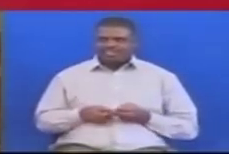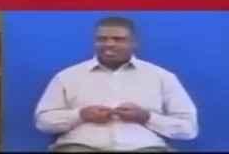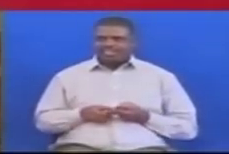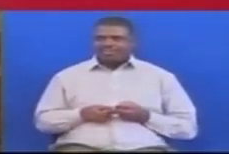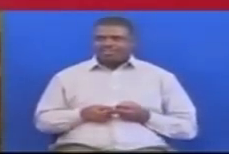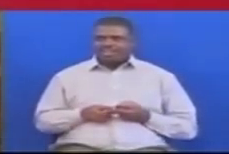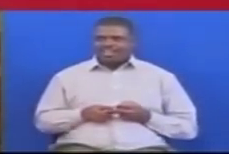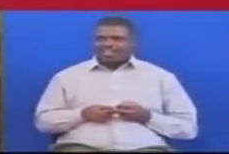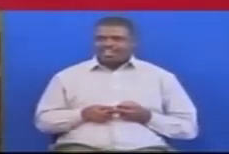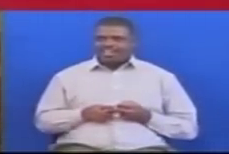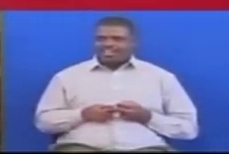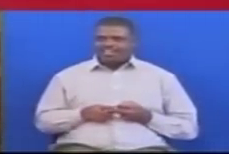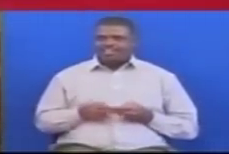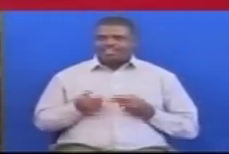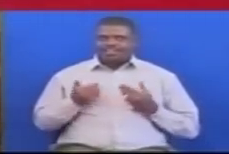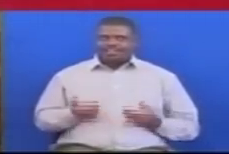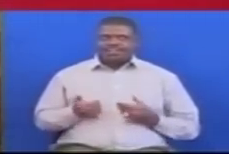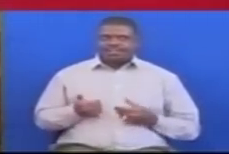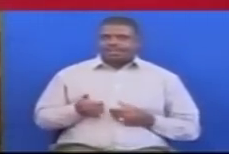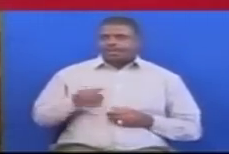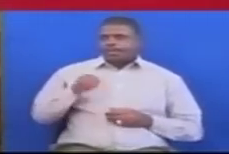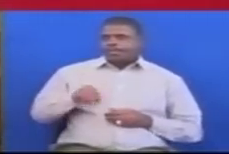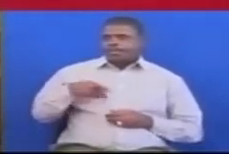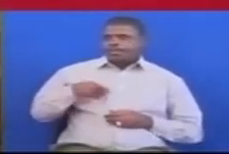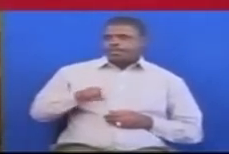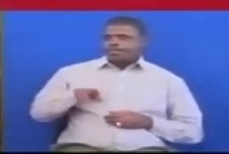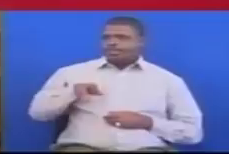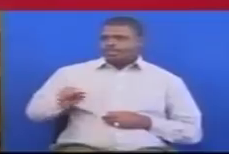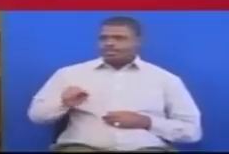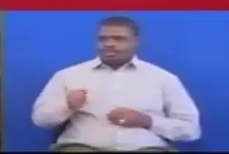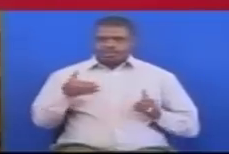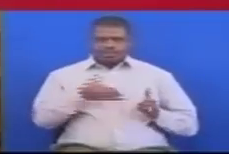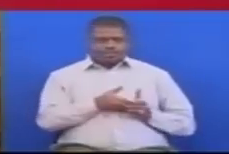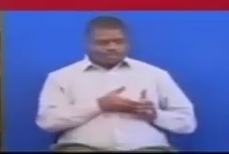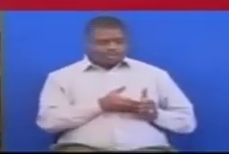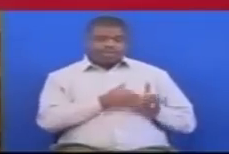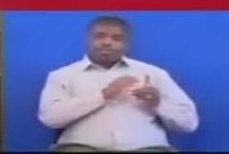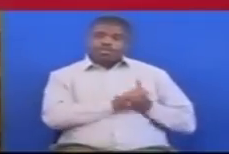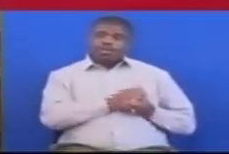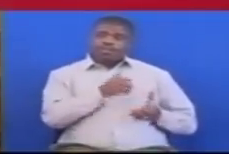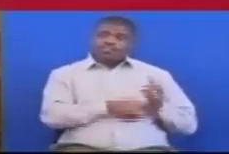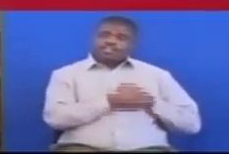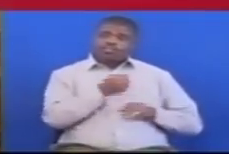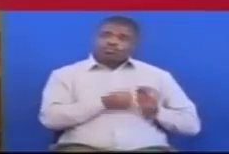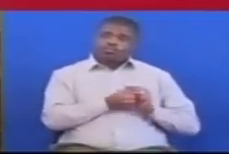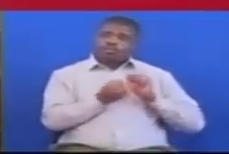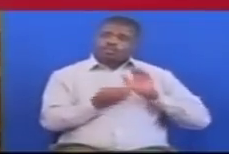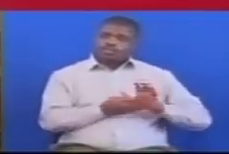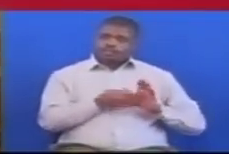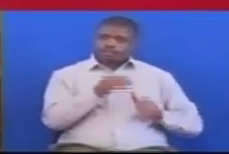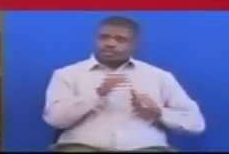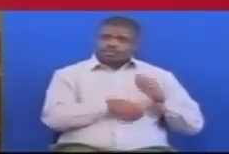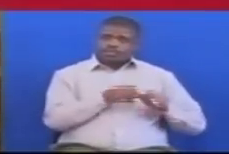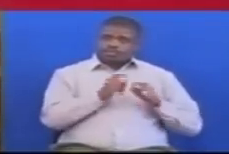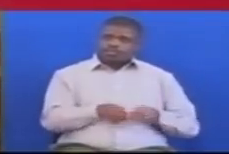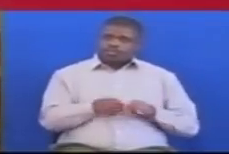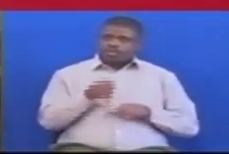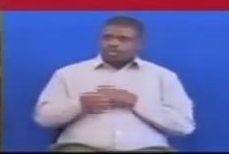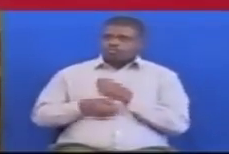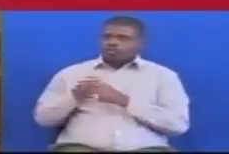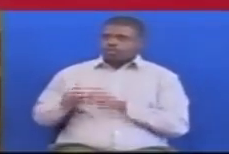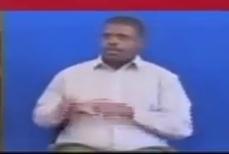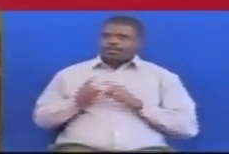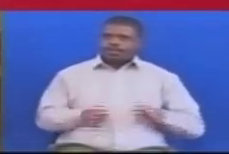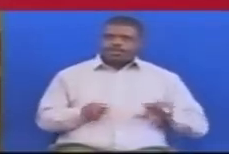visima virefu 20 vya Kimbiji na Mpera. Hadi kufikia mwezi Aprili mwaka huu visima 19 vimechimbwa na sasa viko katika hatua